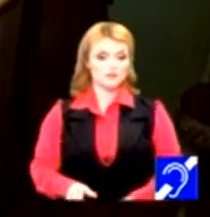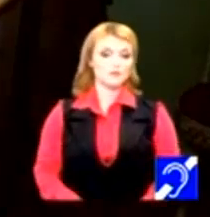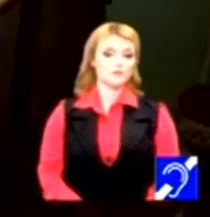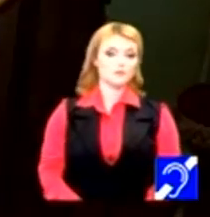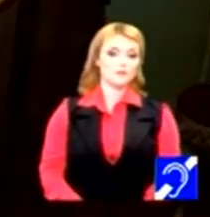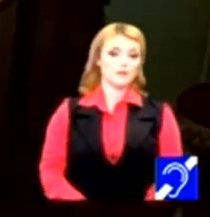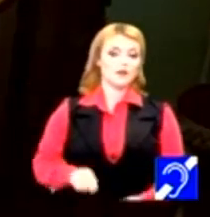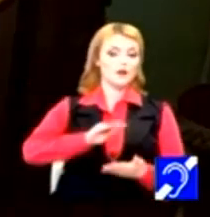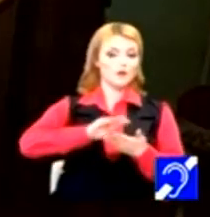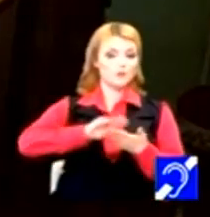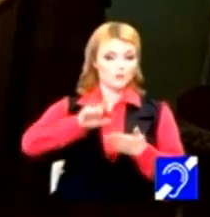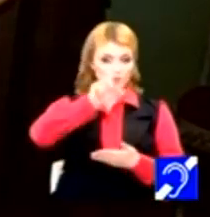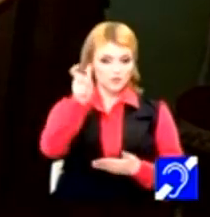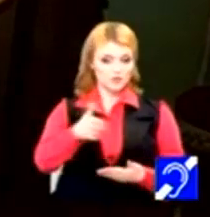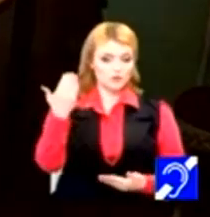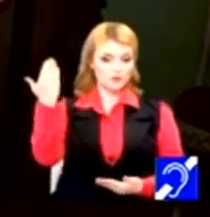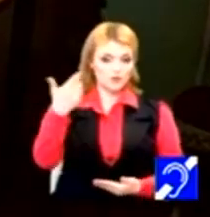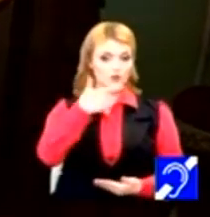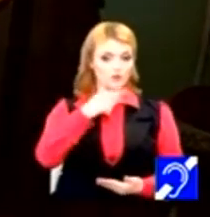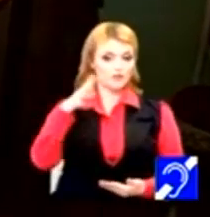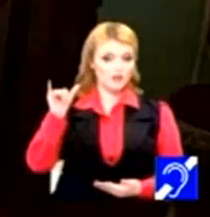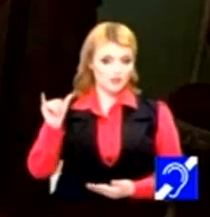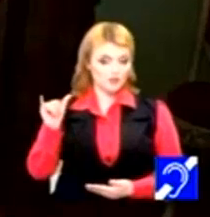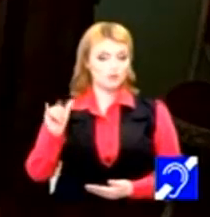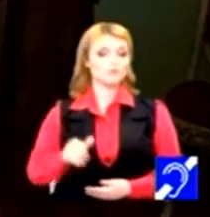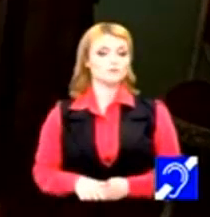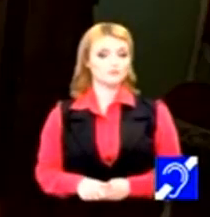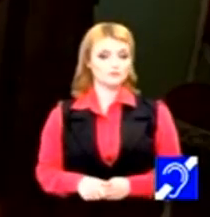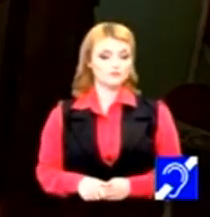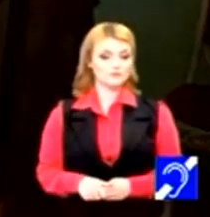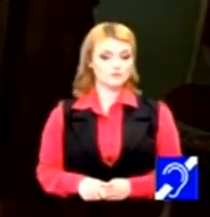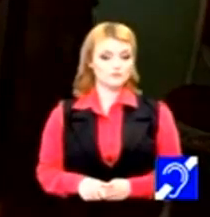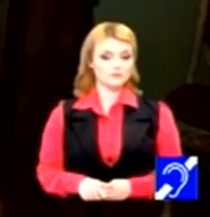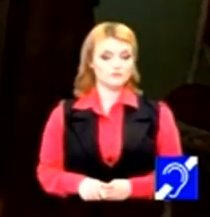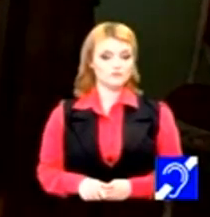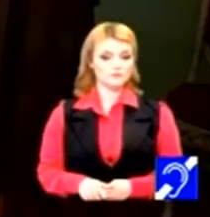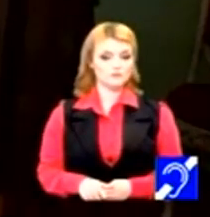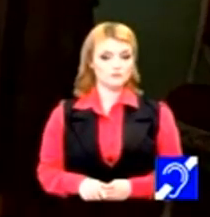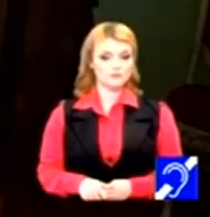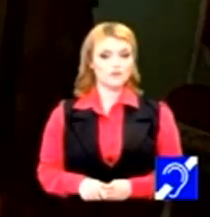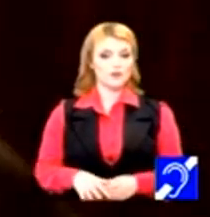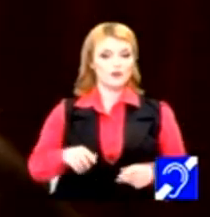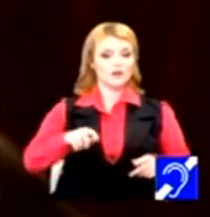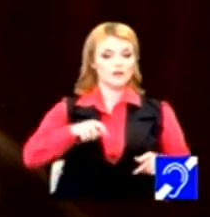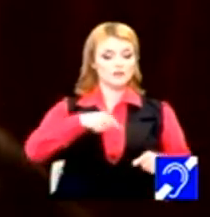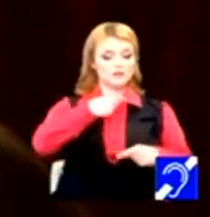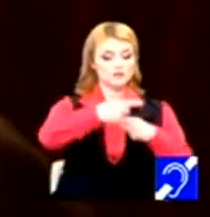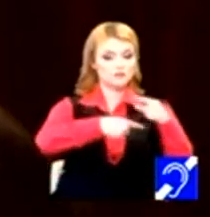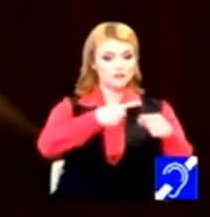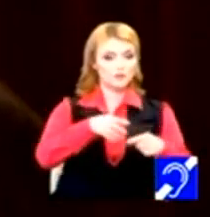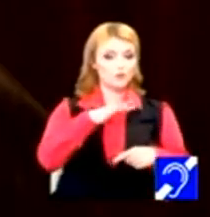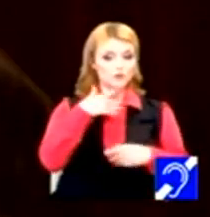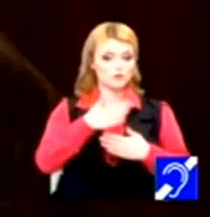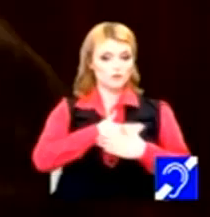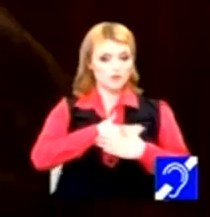Poezia lui Grigore Vieru dăinuiește și și-a găsit urme prin alți poeți. La sărbătoarea